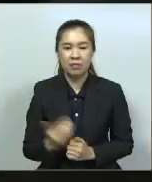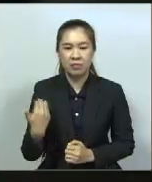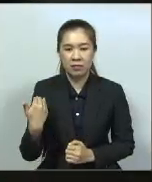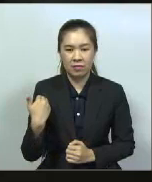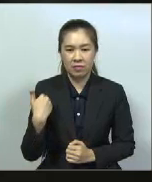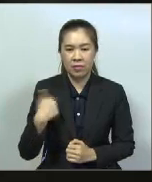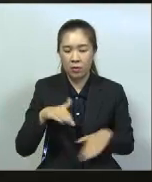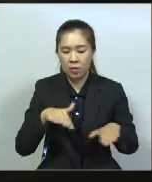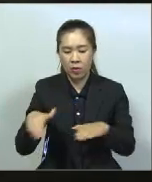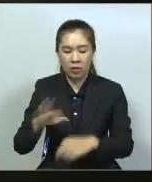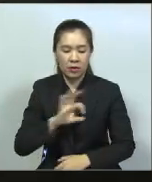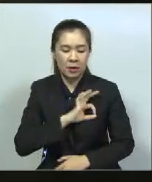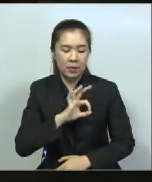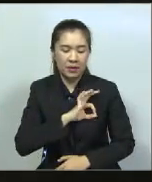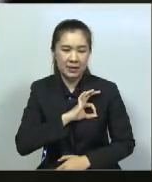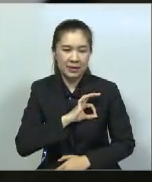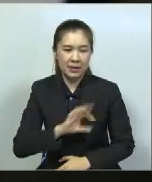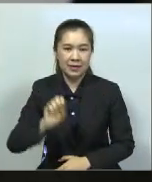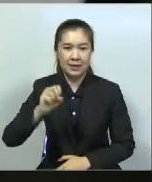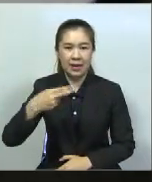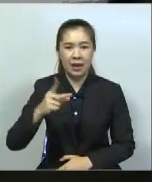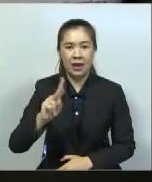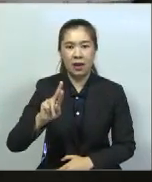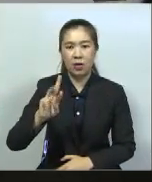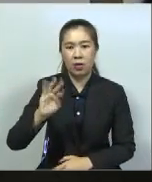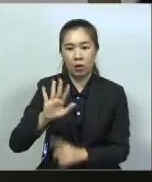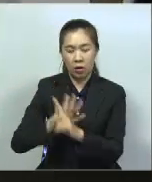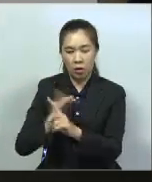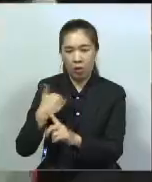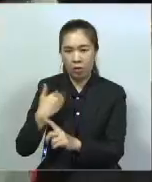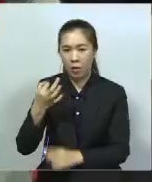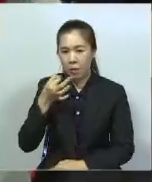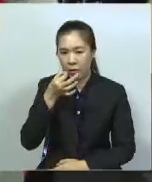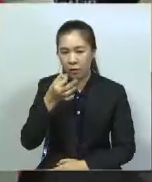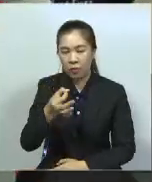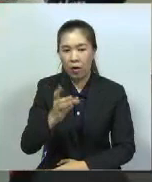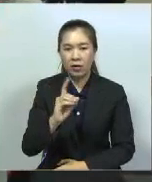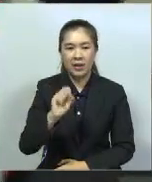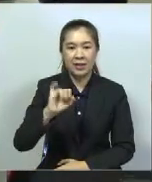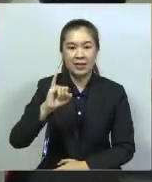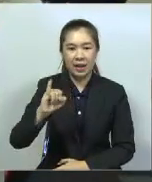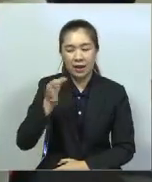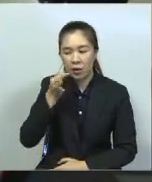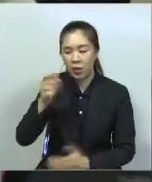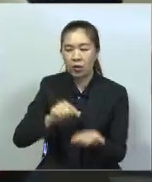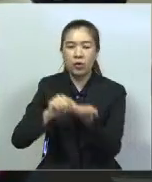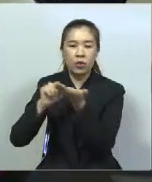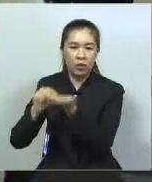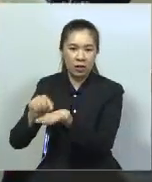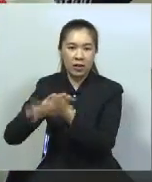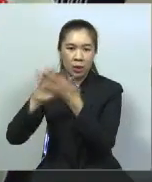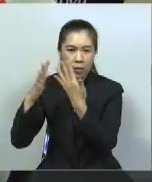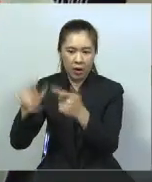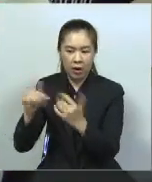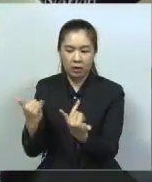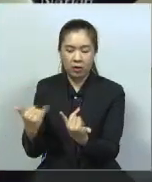ติโชติพร้อมด้วยสมาชิกสหกรณ์คลองจันทน์ผู้เสียหายได้มาร้องทุกข์กับ DSI แล้วก็ส่งเรื่องให้อัยการสูงสุดแล้วอยู่